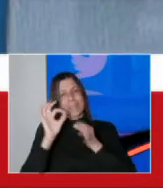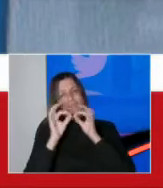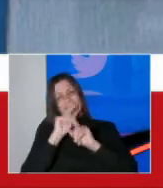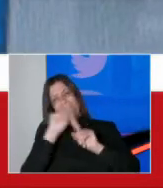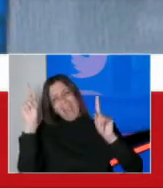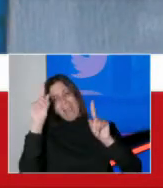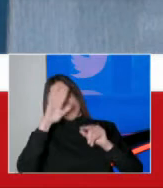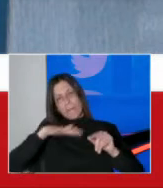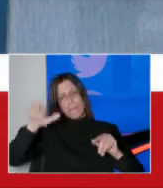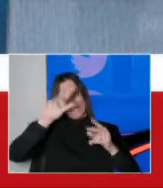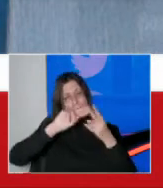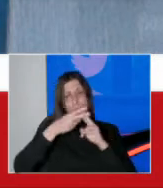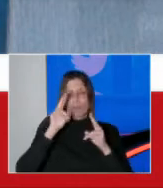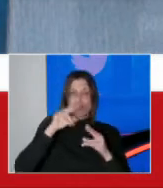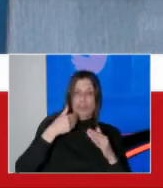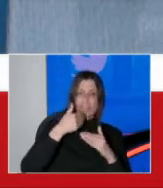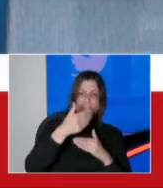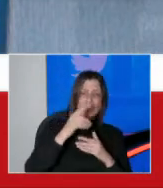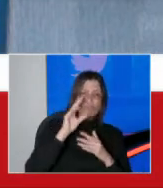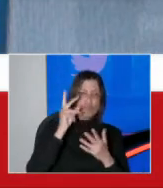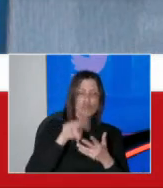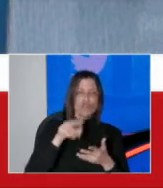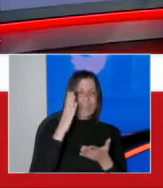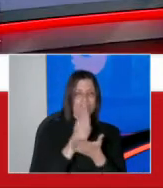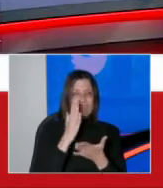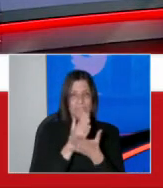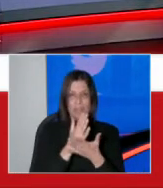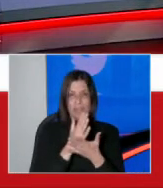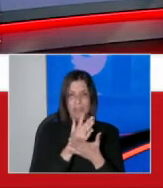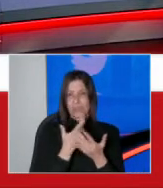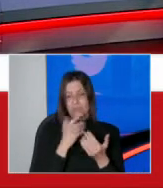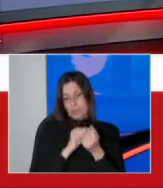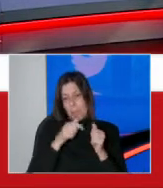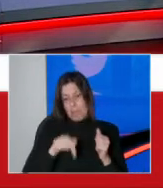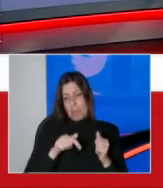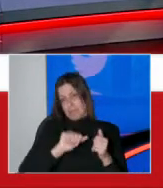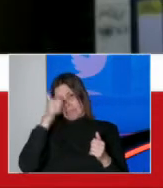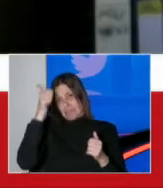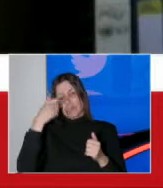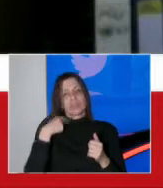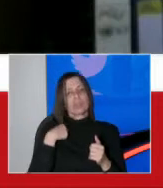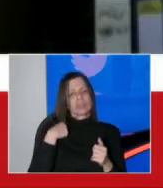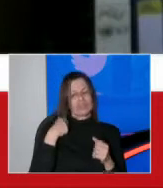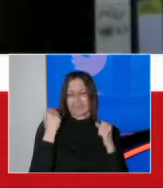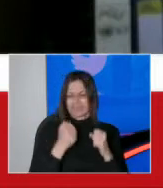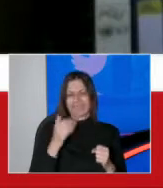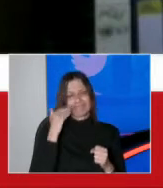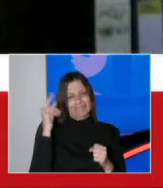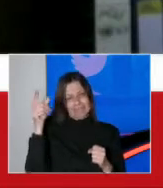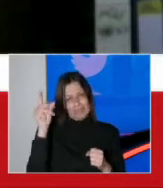ברחבי העולם? האם אצלנו זה תקדים? האם זה כבר קיים בעולם? לא, אני משוכנע שבארצות הברית זה